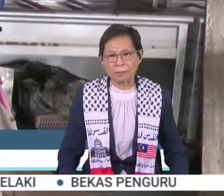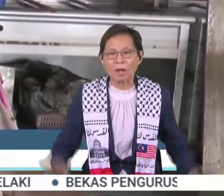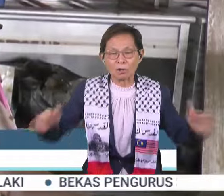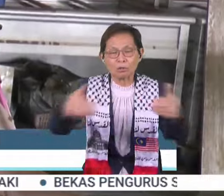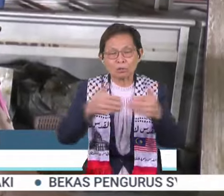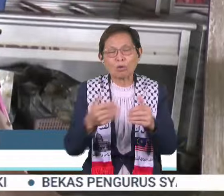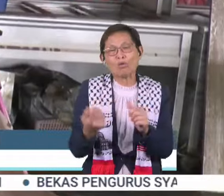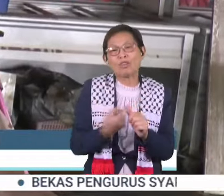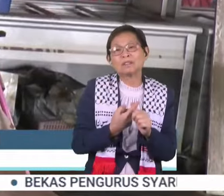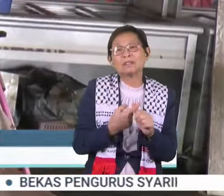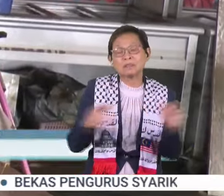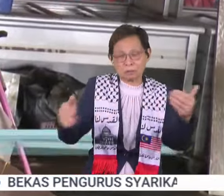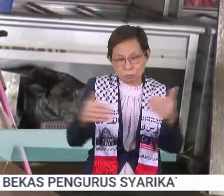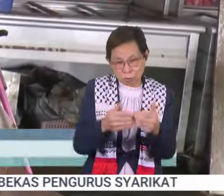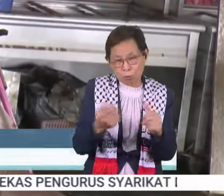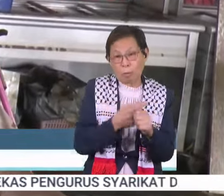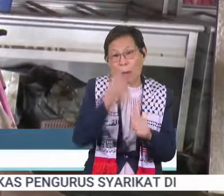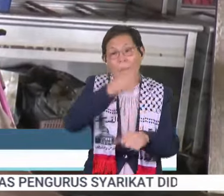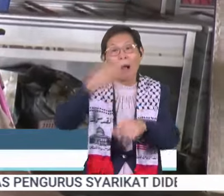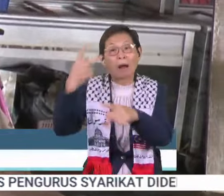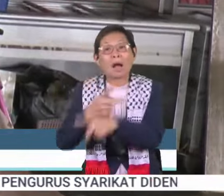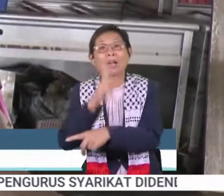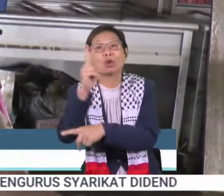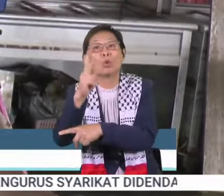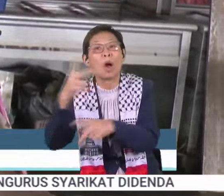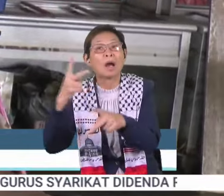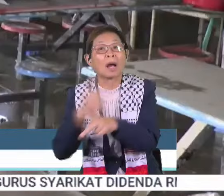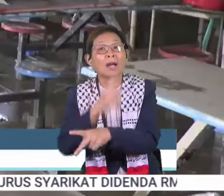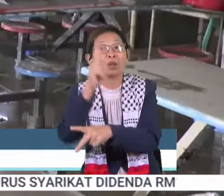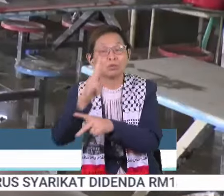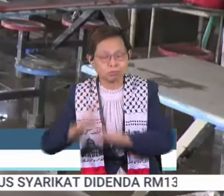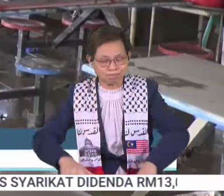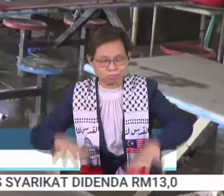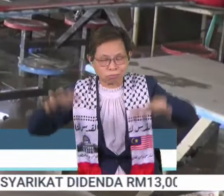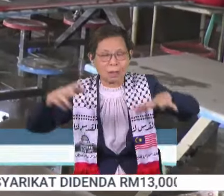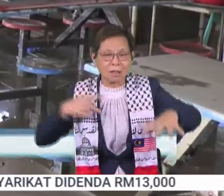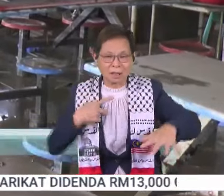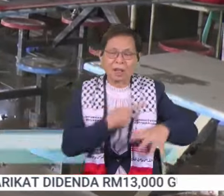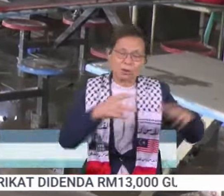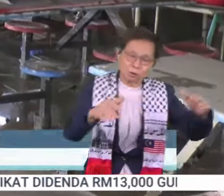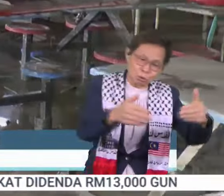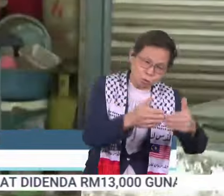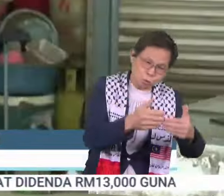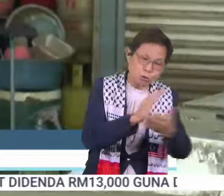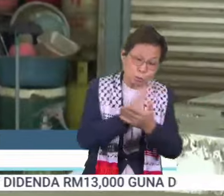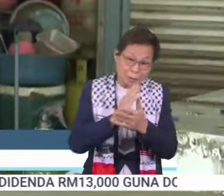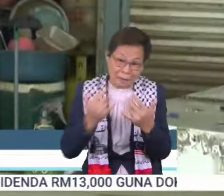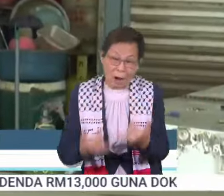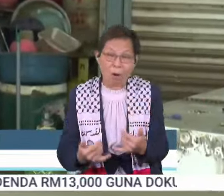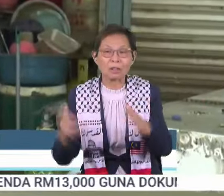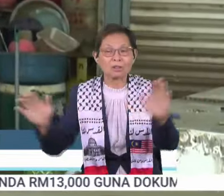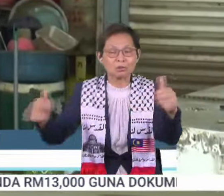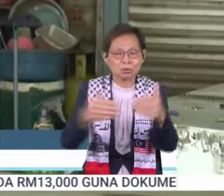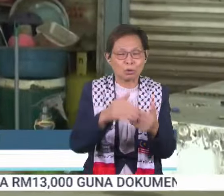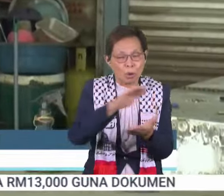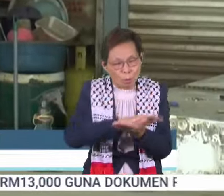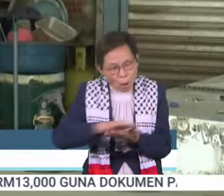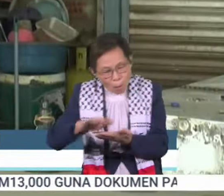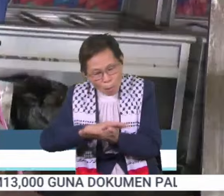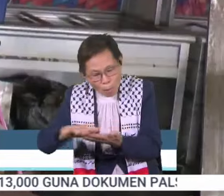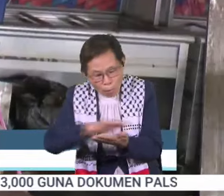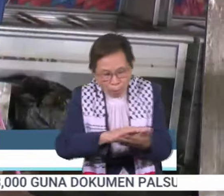Tutup dululah sebab kata ada gelombang kedua kan. Jadi kita mungkin tutup dulu sementara ni. Cuma kita kemas saja